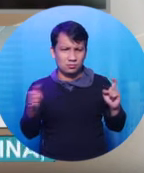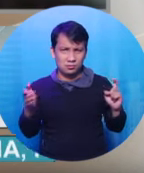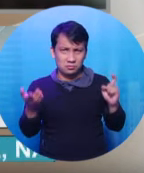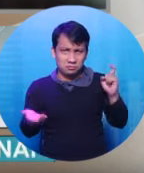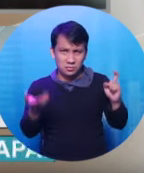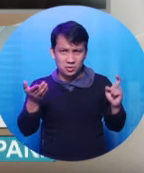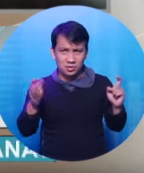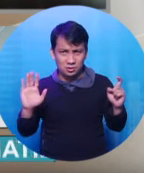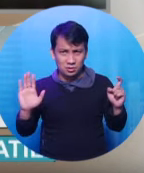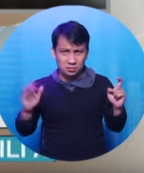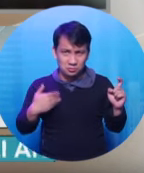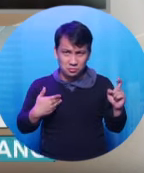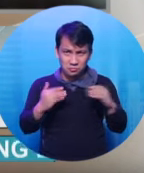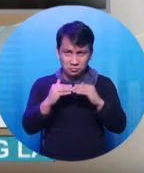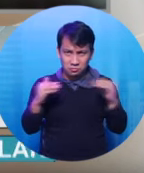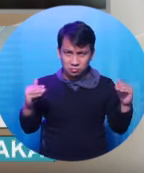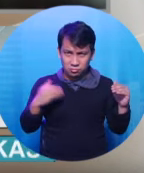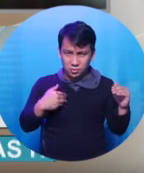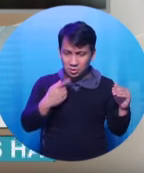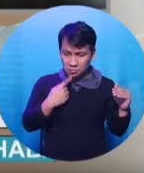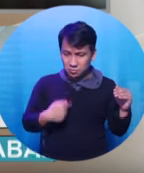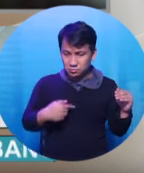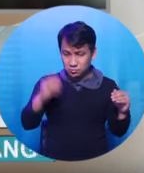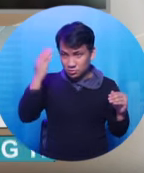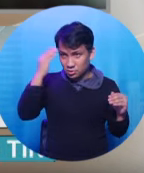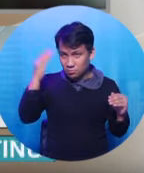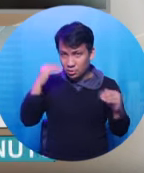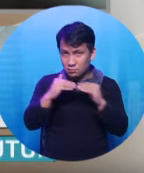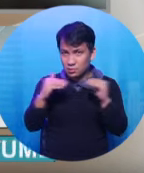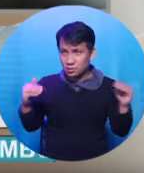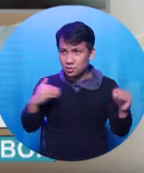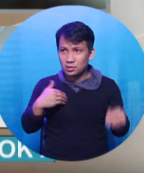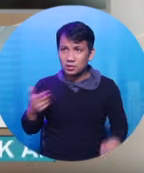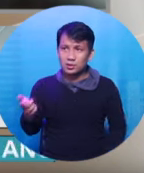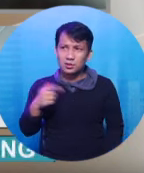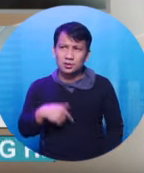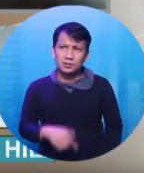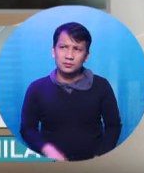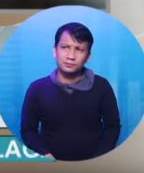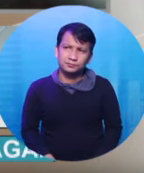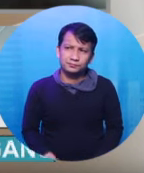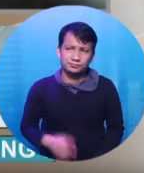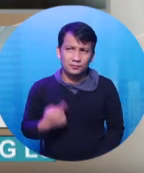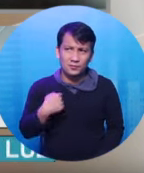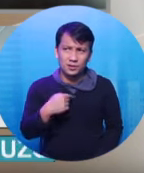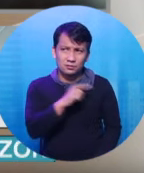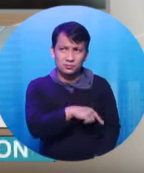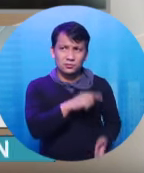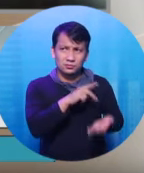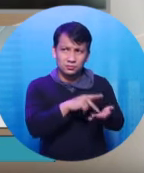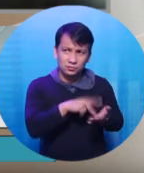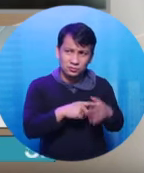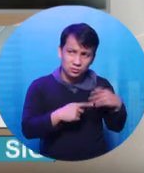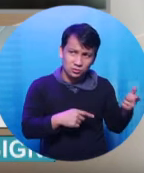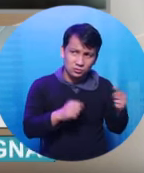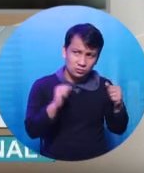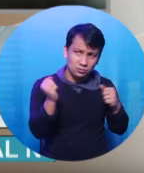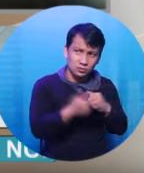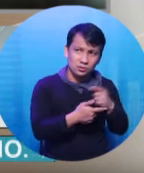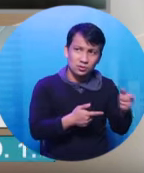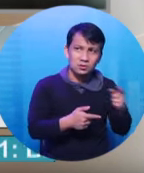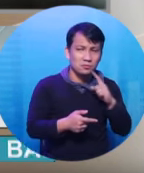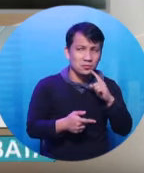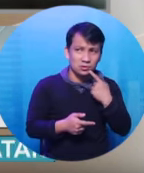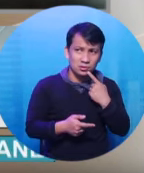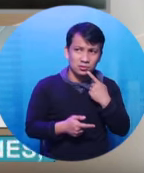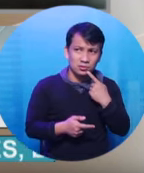sir, pasensya na, sir, ha? Eh, para naman maging patas tayo rito. baka naman ginugulo mo pa sila, nagseselos